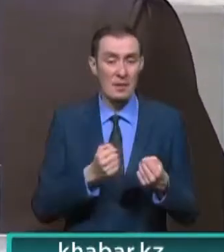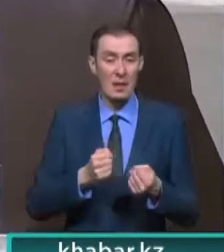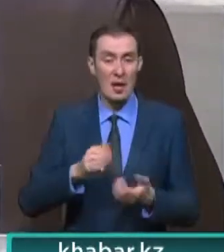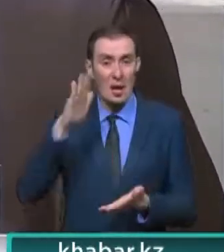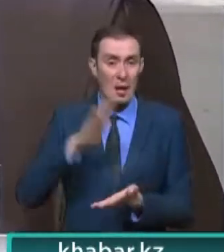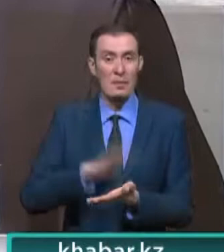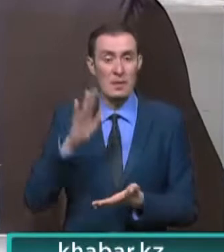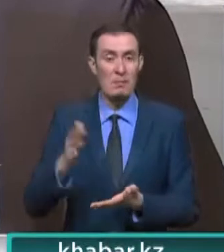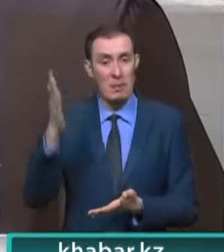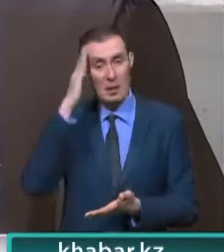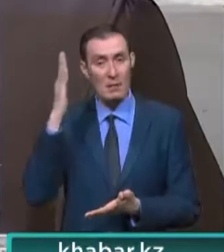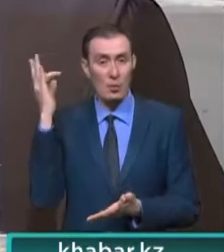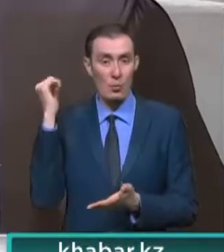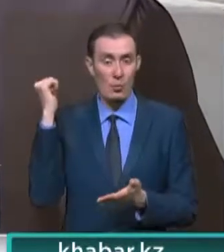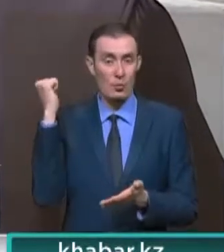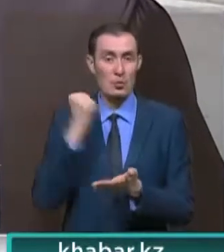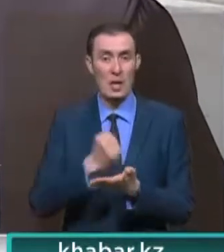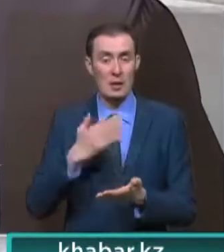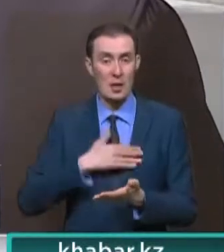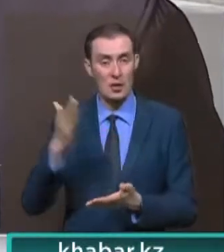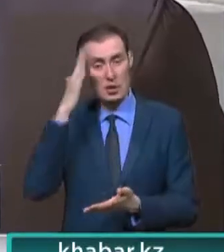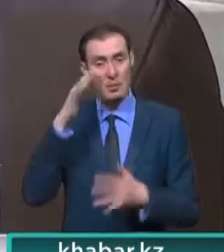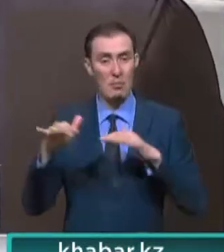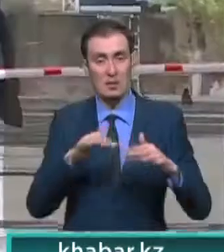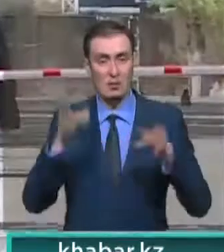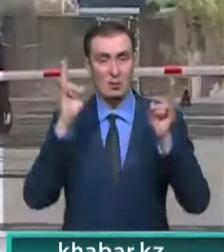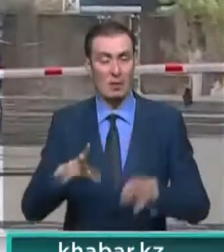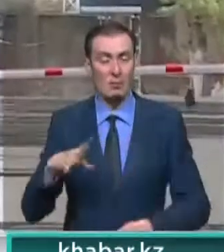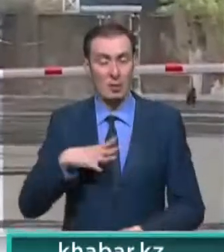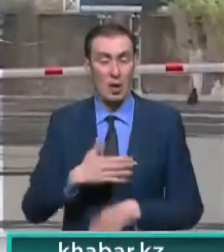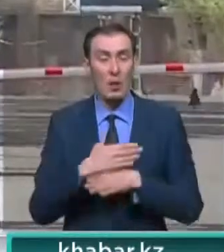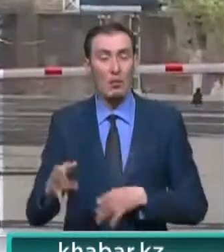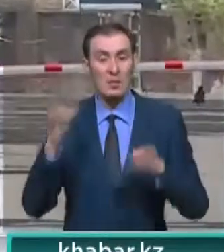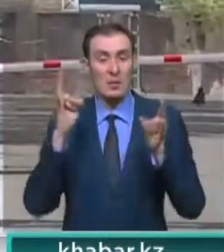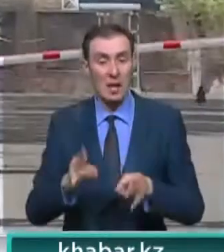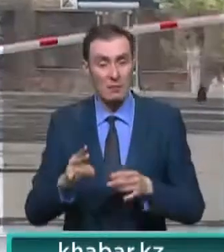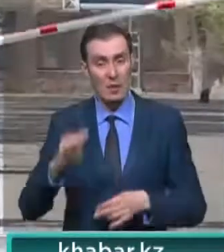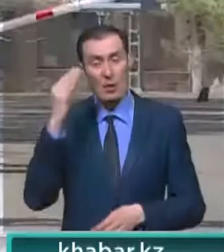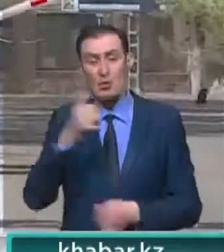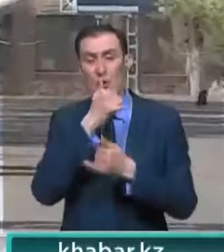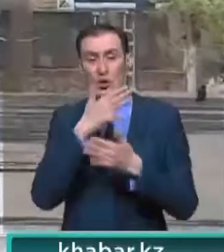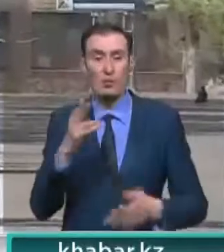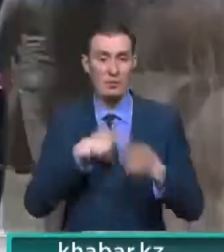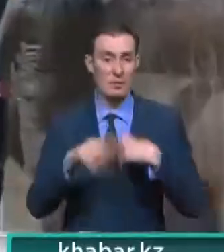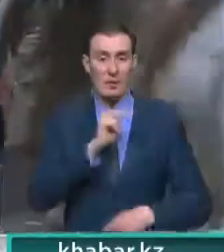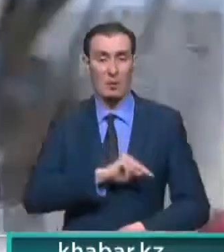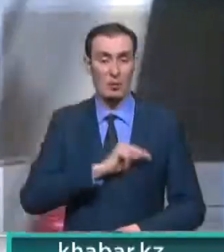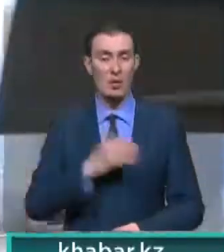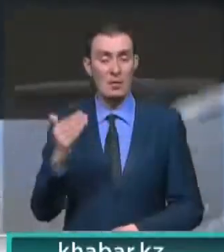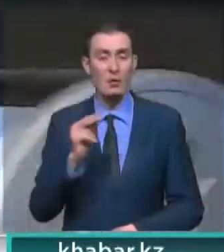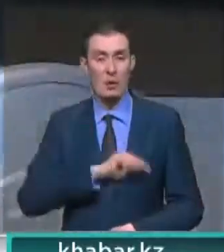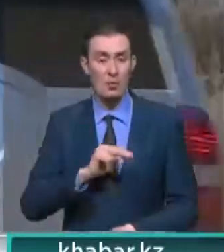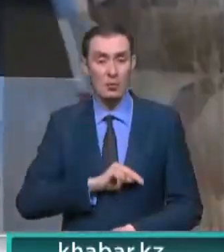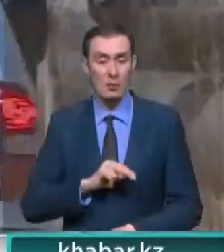амортизировала и ударила меня по голове, в результате получил черепно-мозговую травму. После травмы Иван Васильевич больше не вернулся на шахту. Его работой